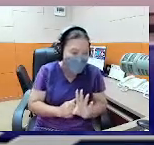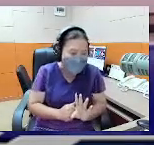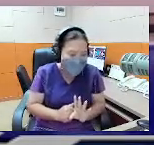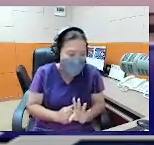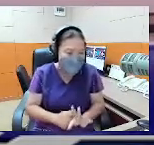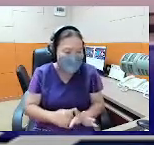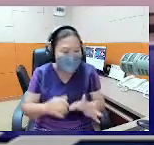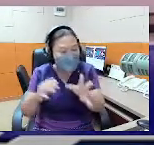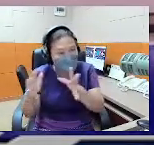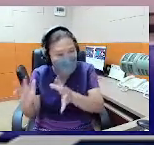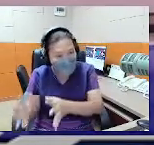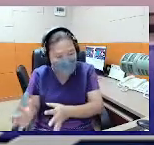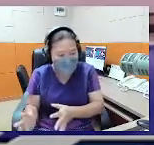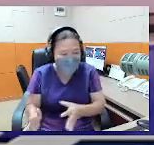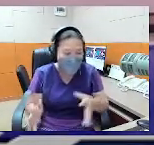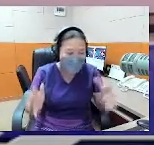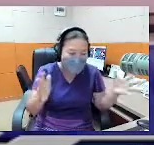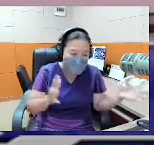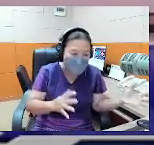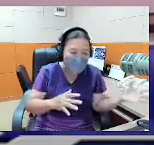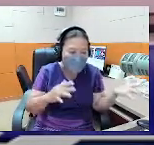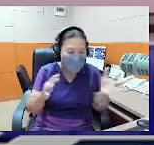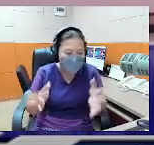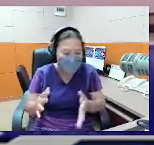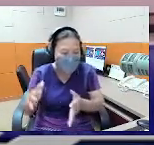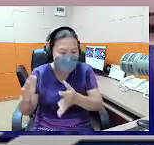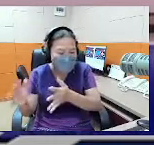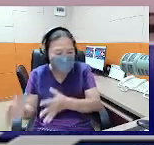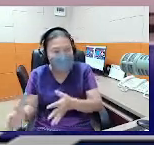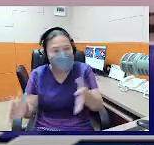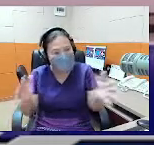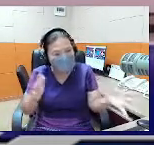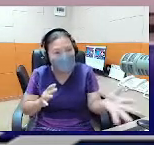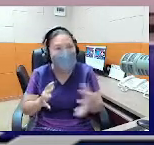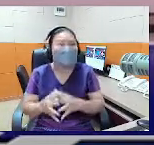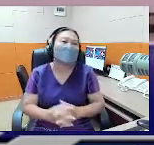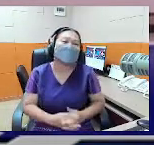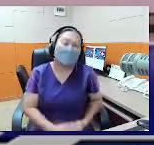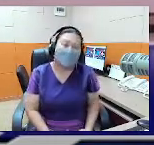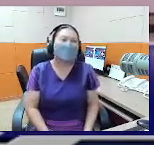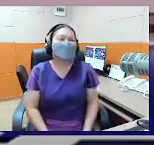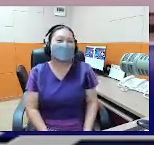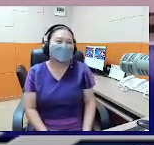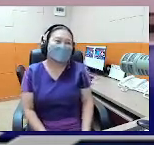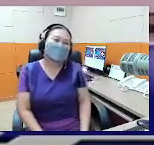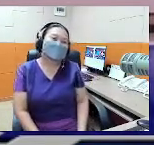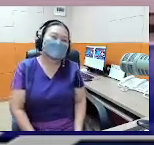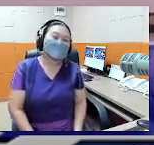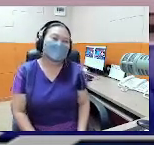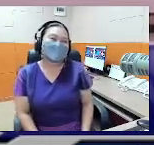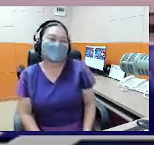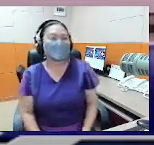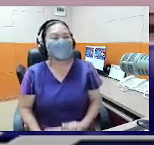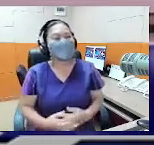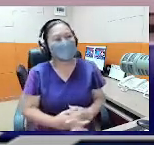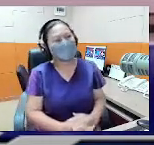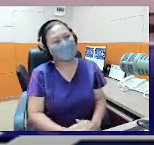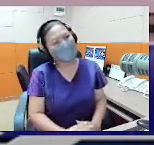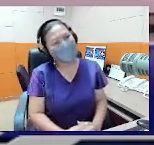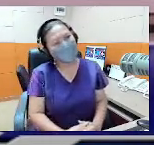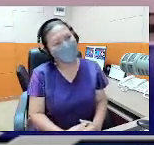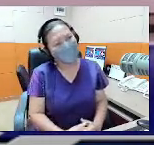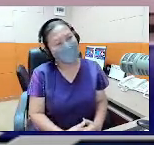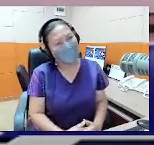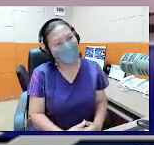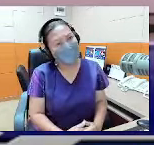ค่ะนะคะจำนวนหน่วยกิจที่ต้องได้เรียนสะสมเป็นยังไงจุดเด่นของหลักสูตรเป็นยังไงคะอาจารย ์ก็จำนวนหน่ว